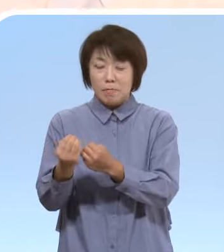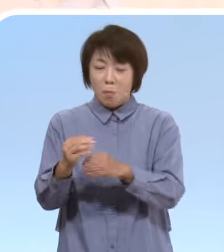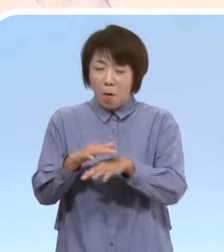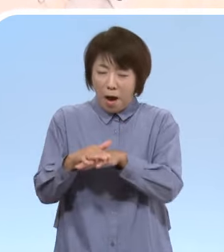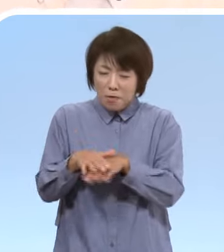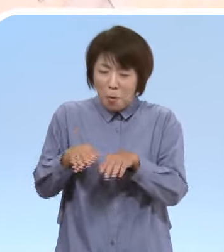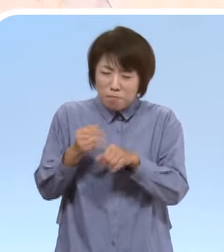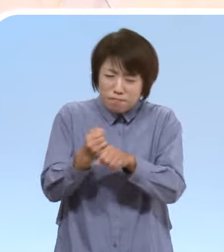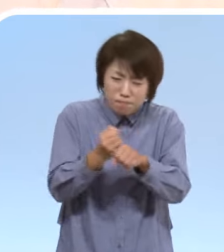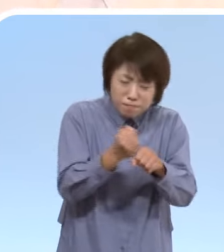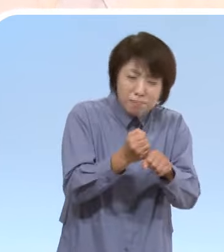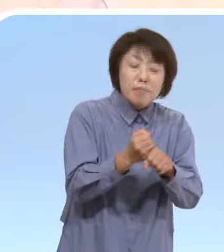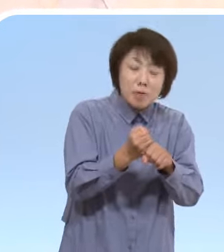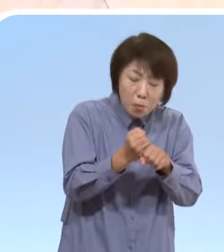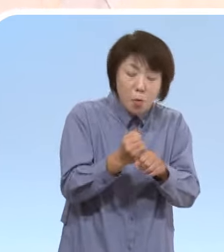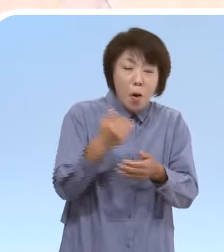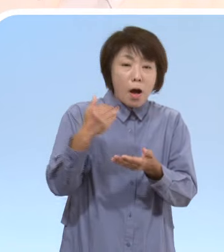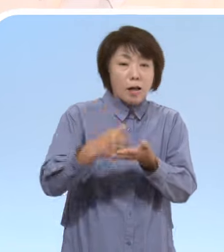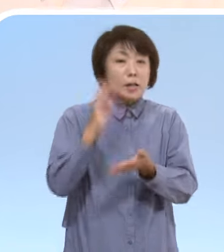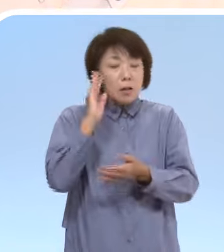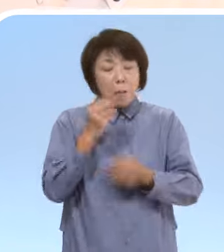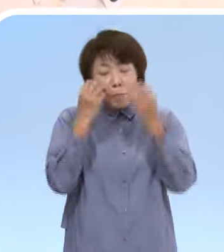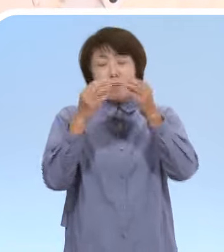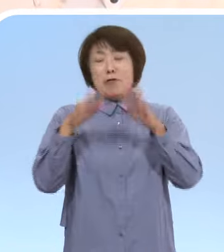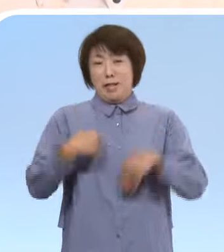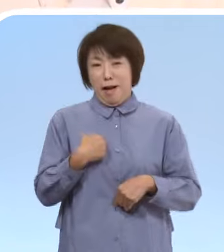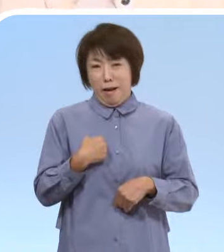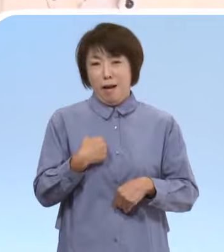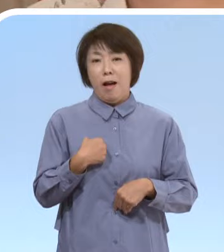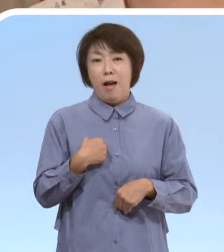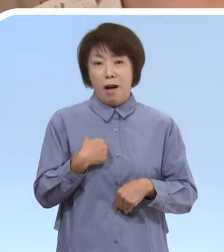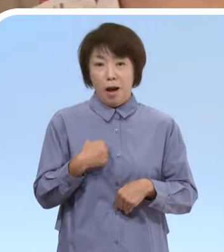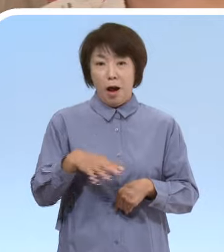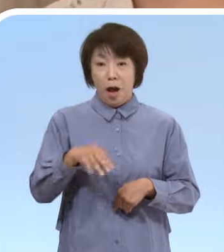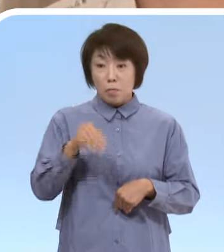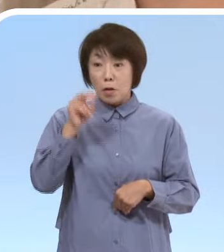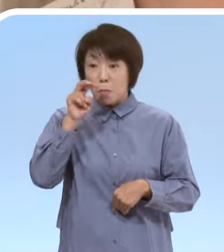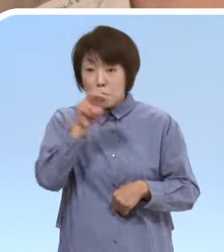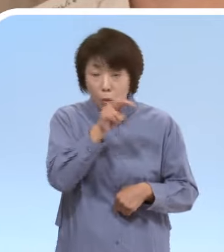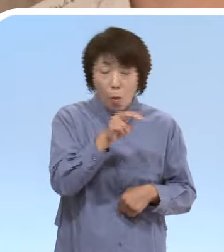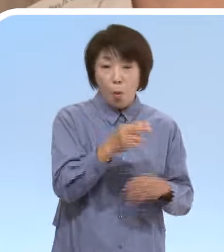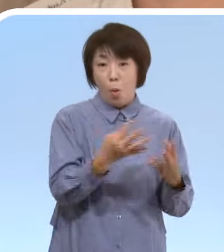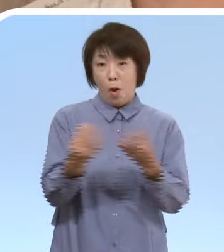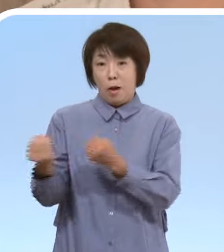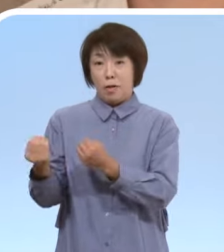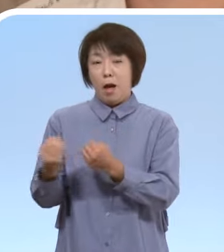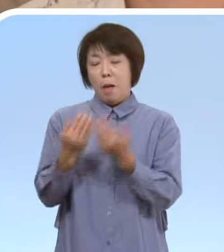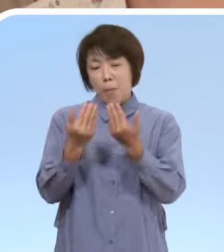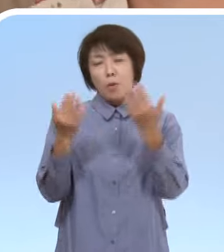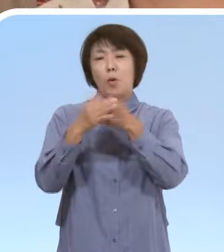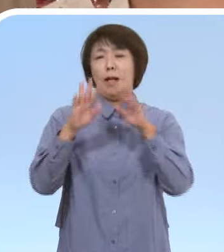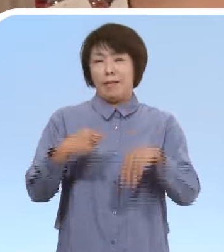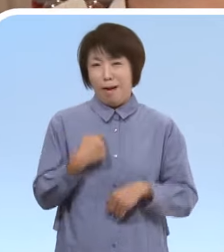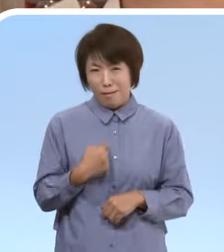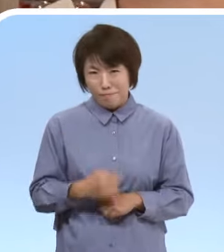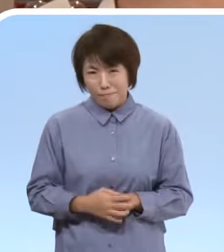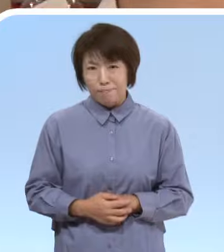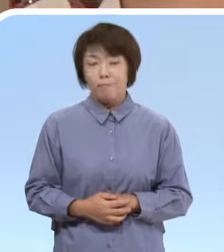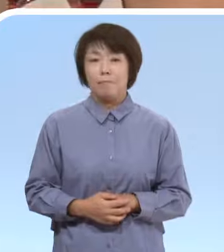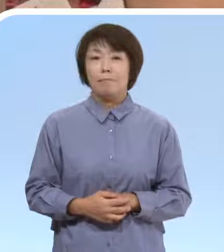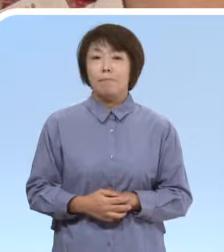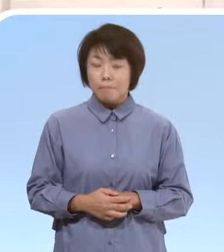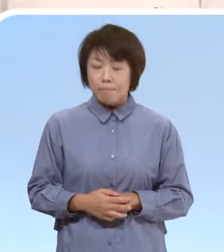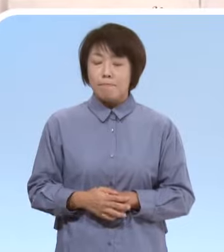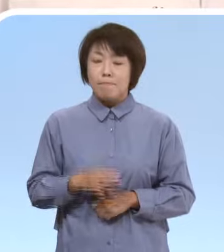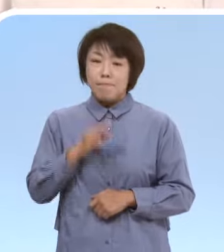ちゃんと愛情がこもってることにびっくりしました。 いろいろ初めて見たところが多くて、すごい勉強になりました